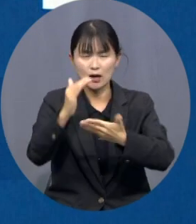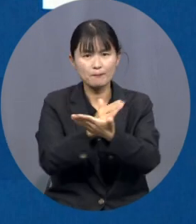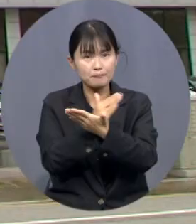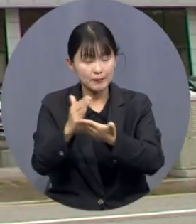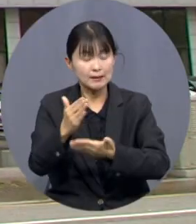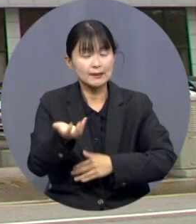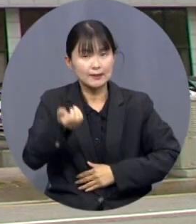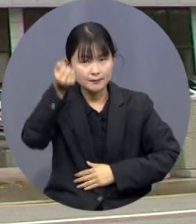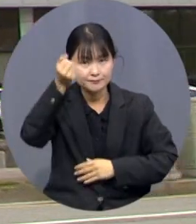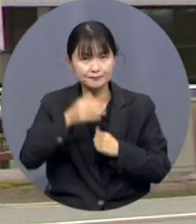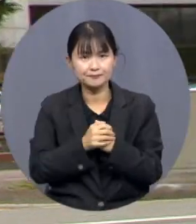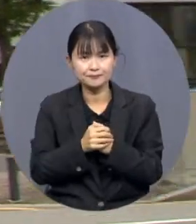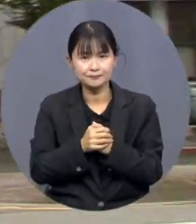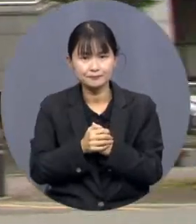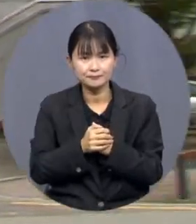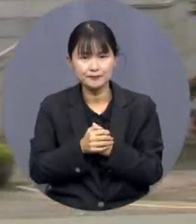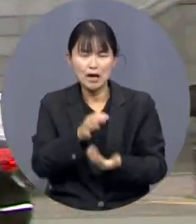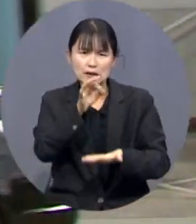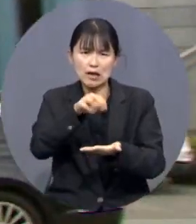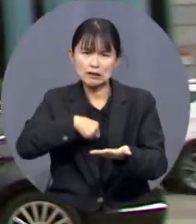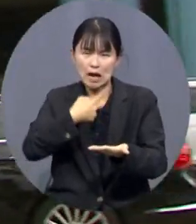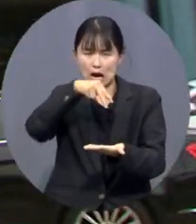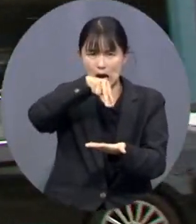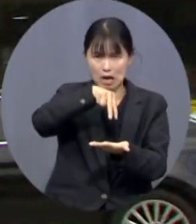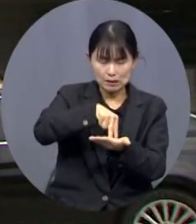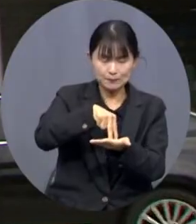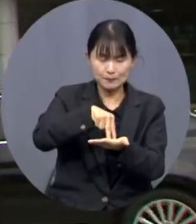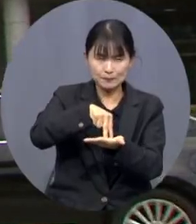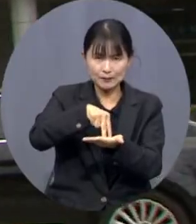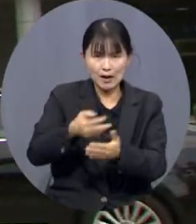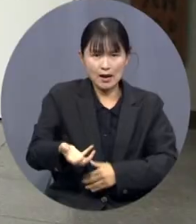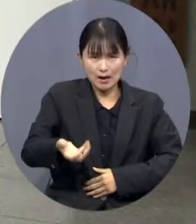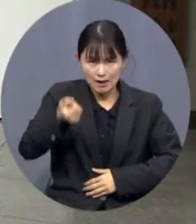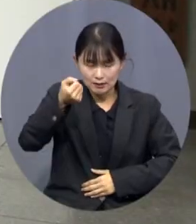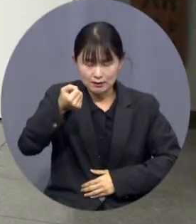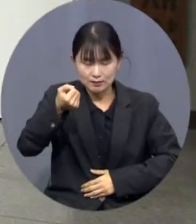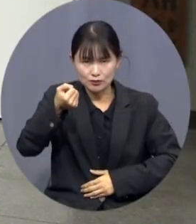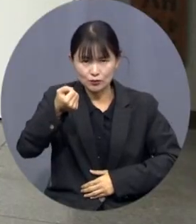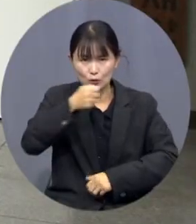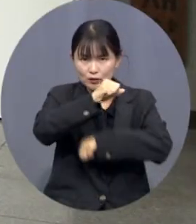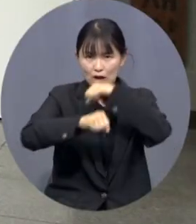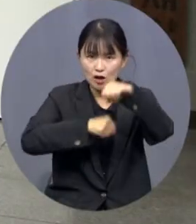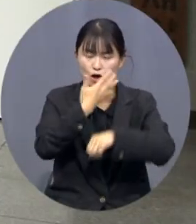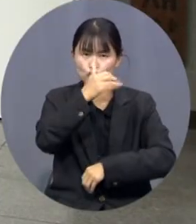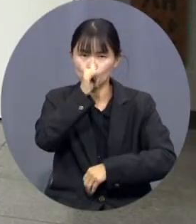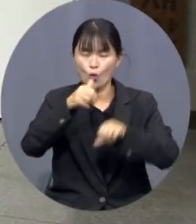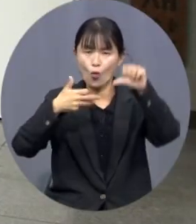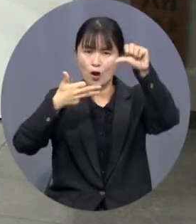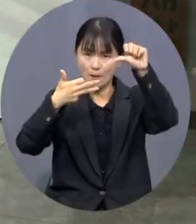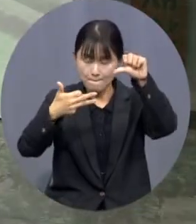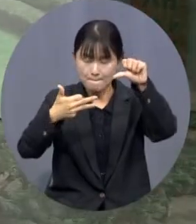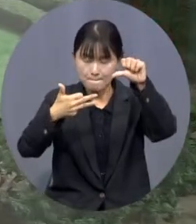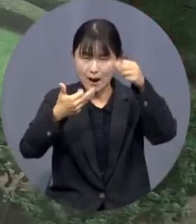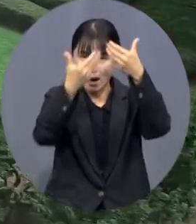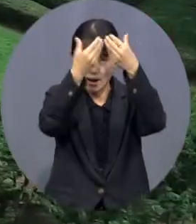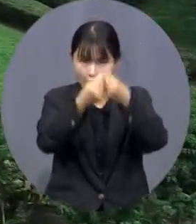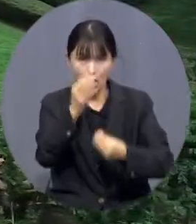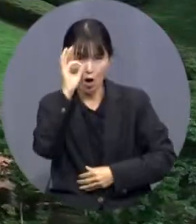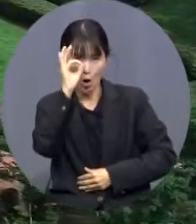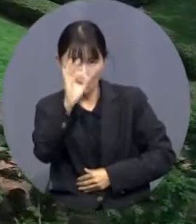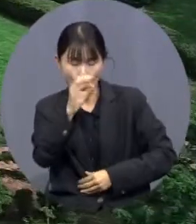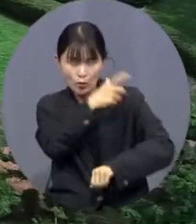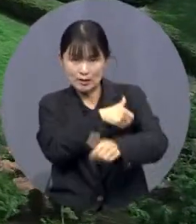것이죠. 재정적인 자립 기반을 바탕으로 독립성을 유지하고 있는 5.18 재단의 사례는